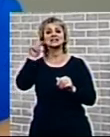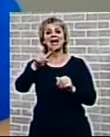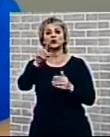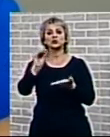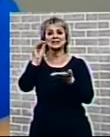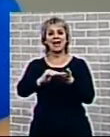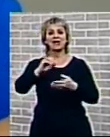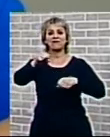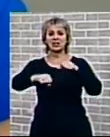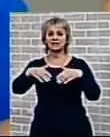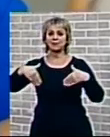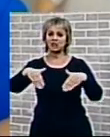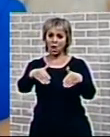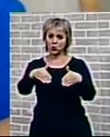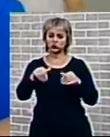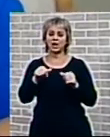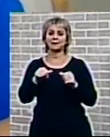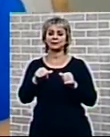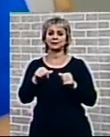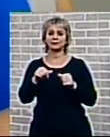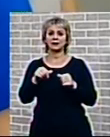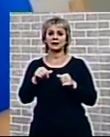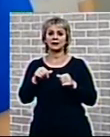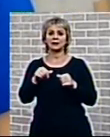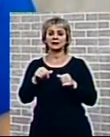знак «велосипедная дорожка».